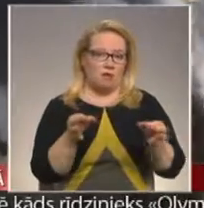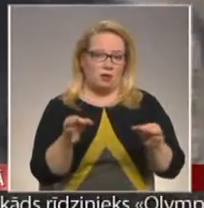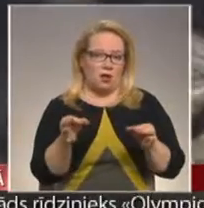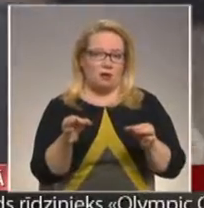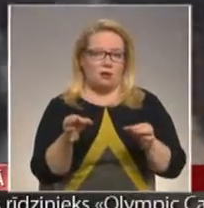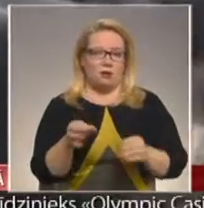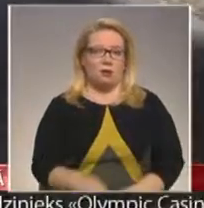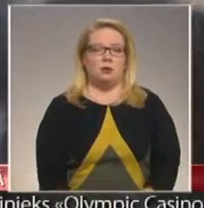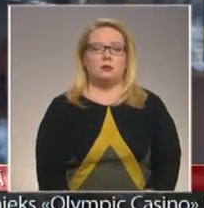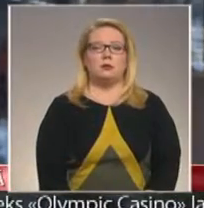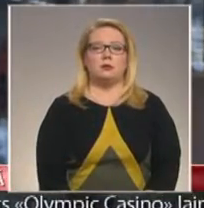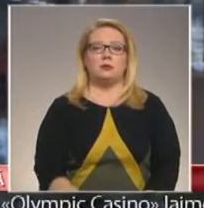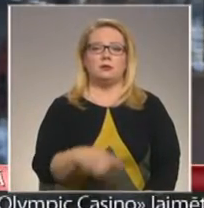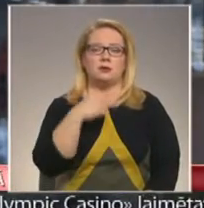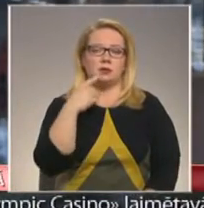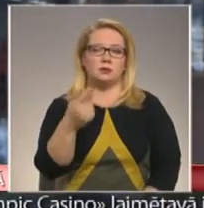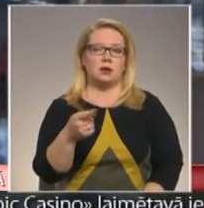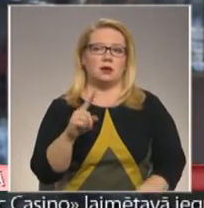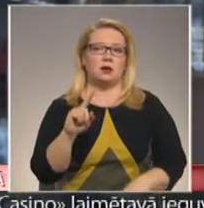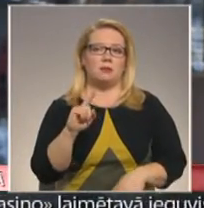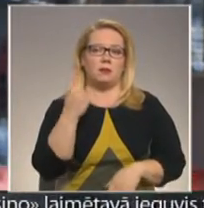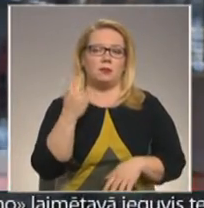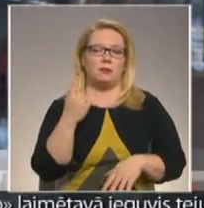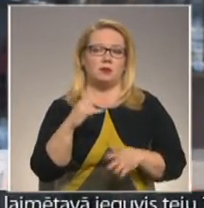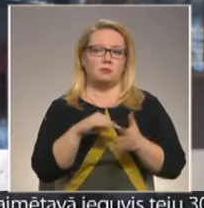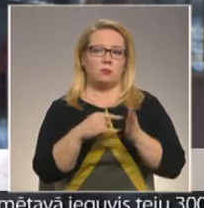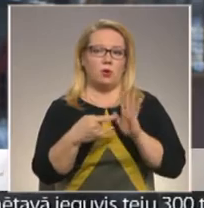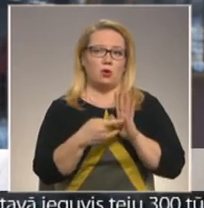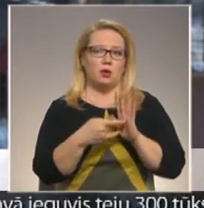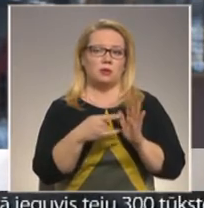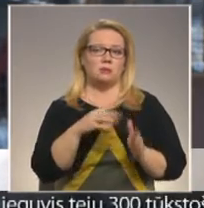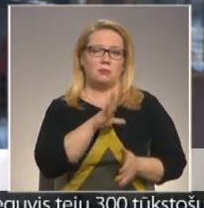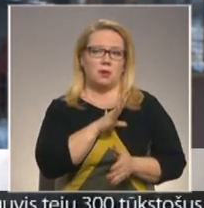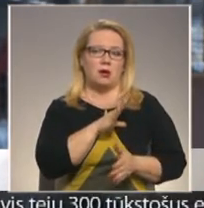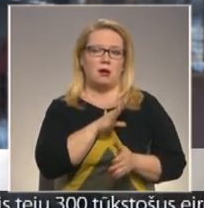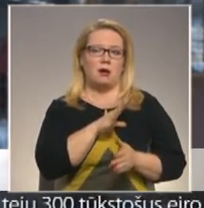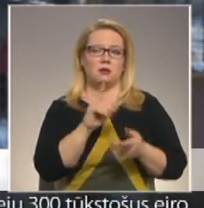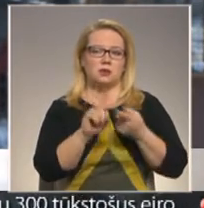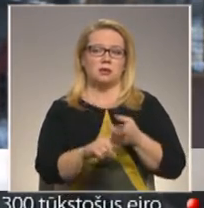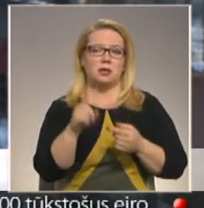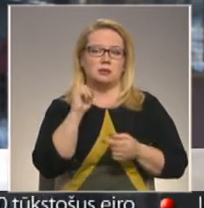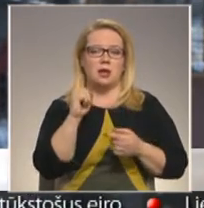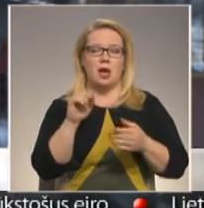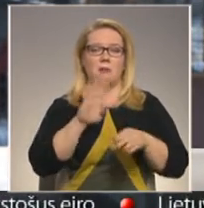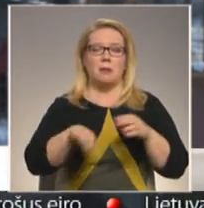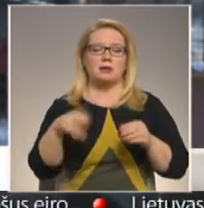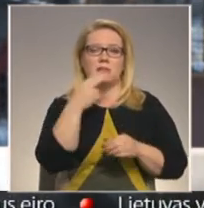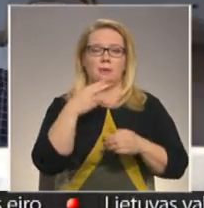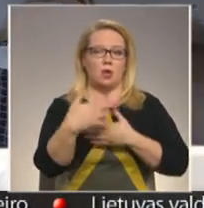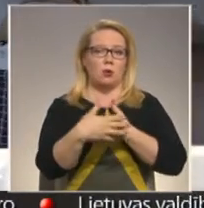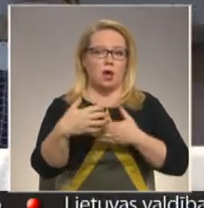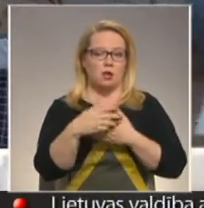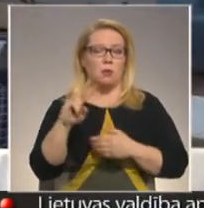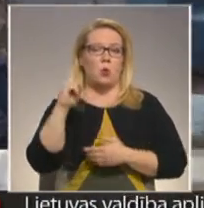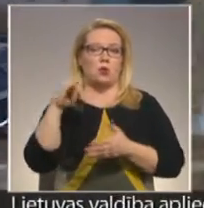Pirmais projekts tas bija sterilizācija tikai bezdomnih katov. Ja pirmais projekts bija saistīts tikai ar bezsaimnieku kaķiem, tad